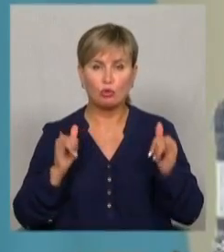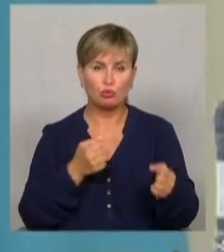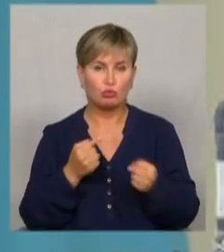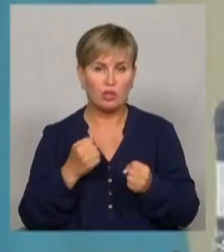экономики